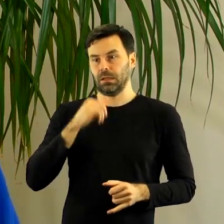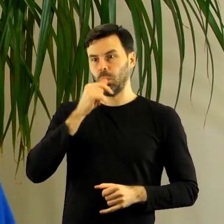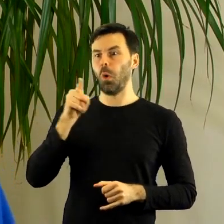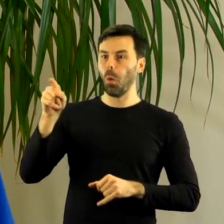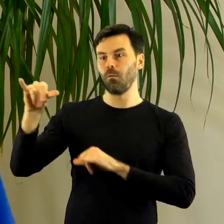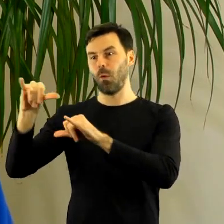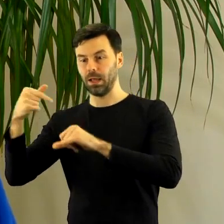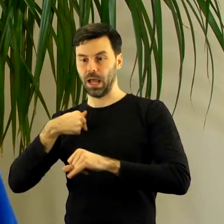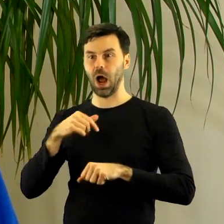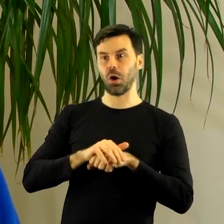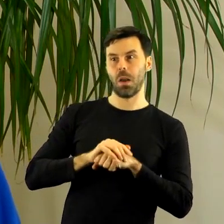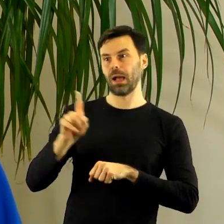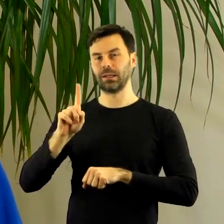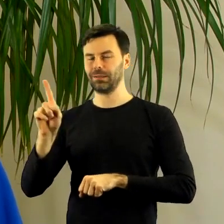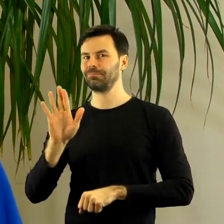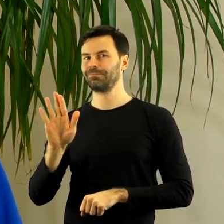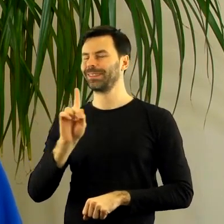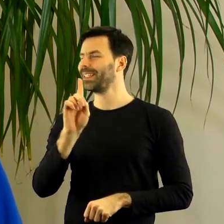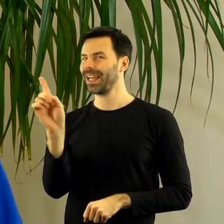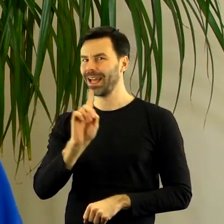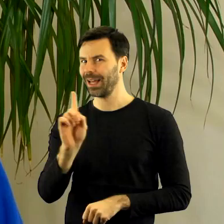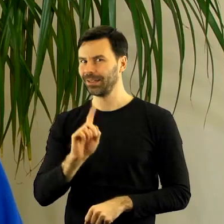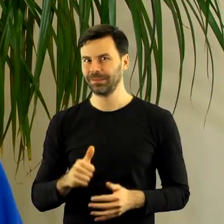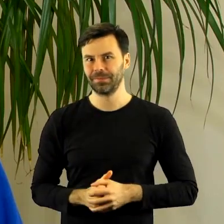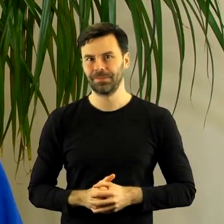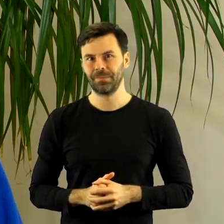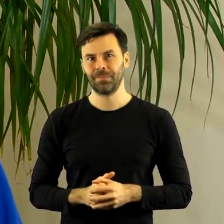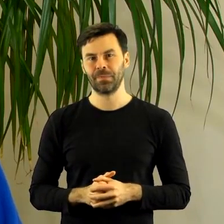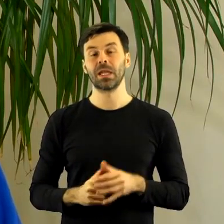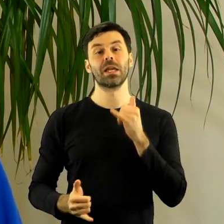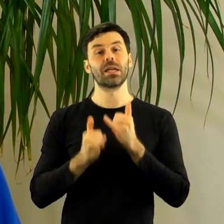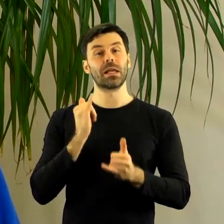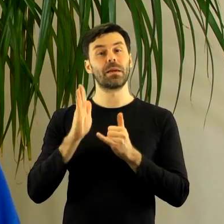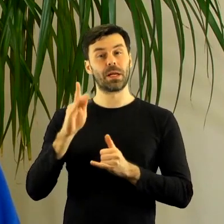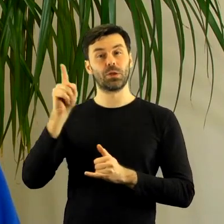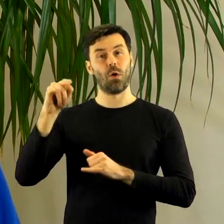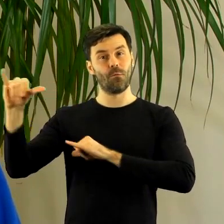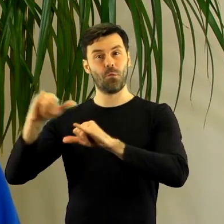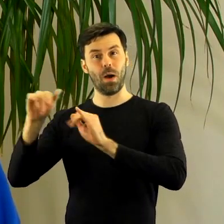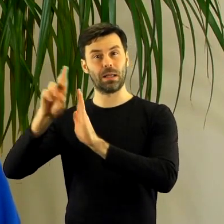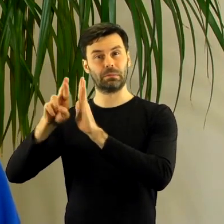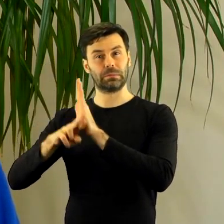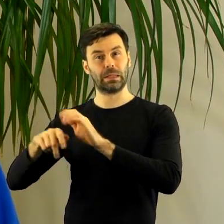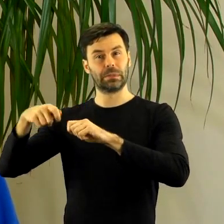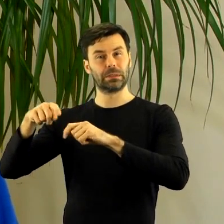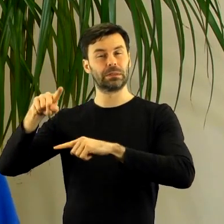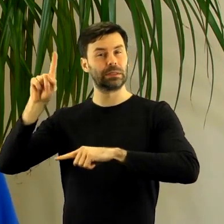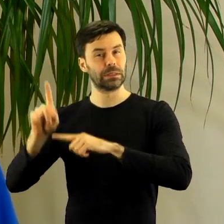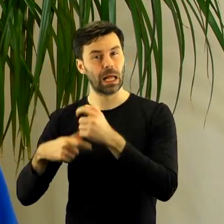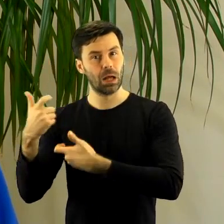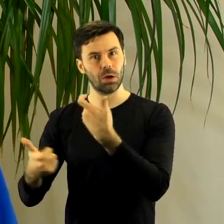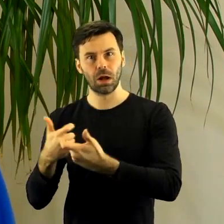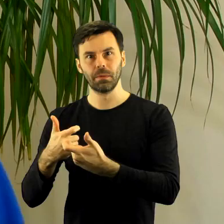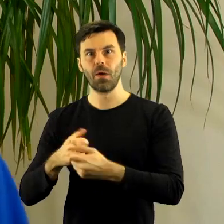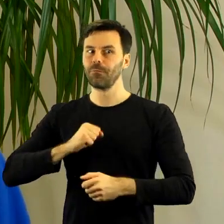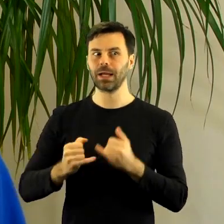bo bardzo dużo zależy od też zmiany, jaką wprowadzimy w mieszkańcach. Niech oni też tę władzę sprawdzają. Uważam, że